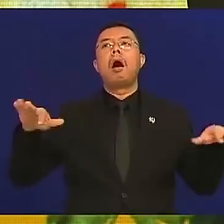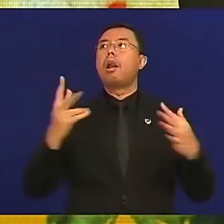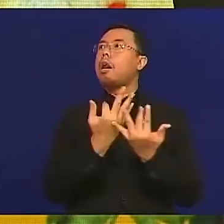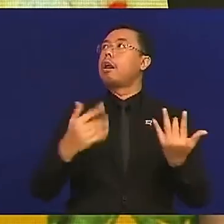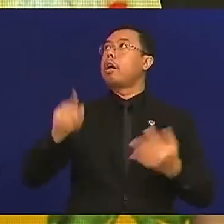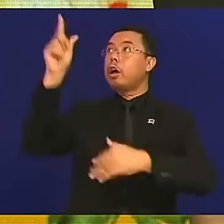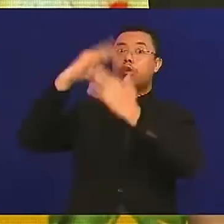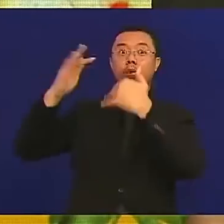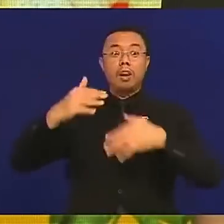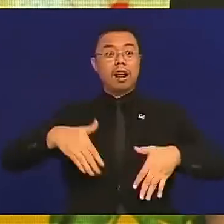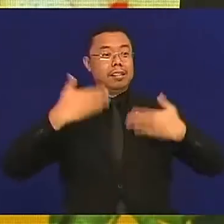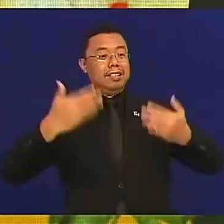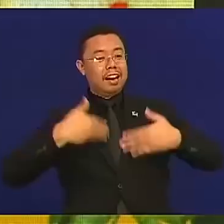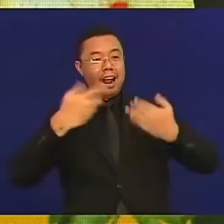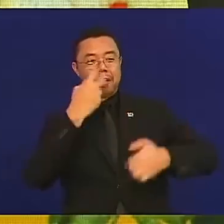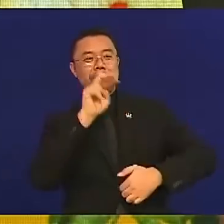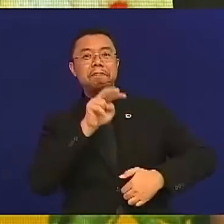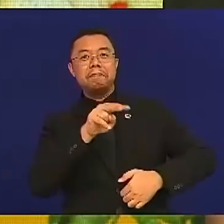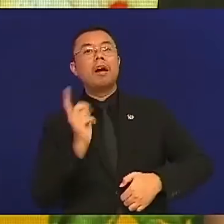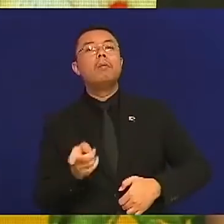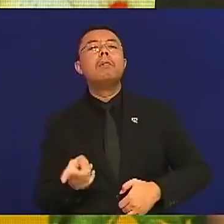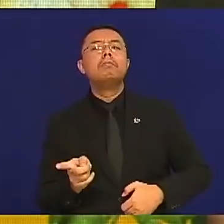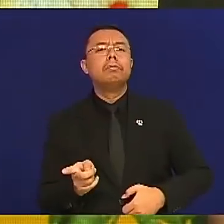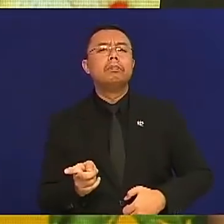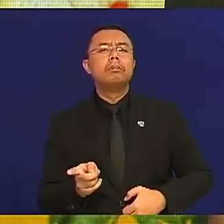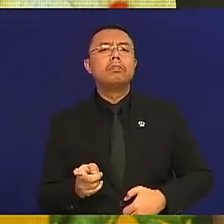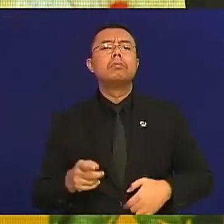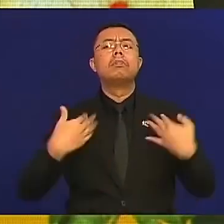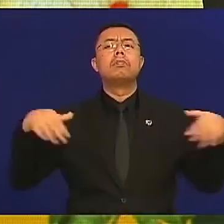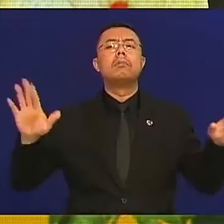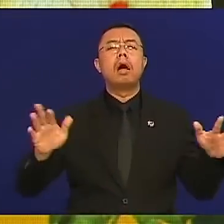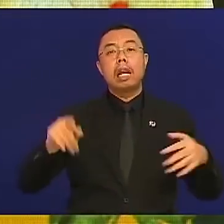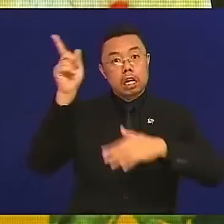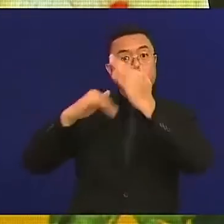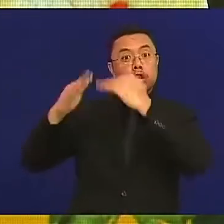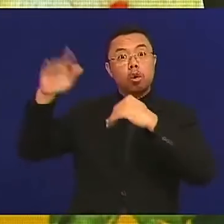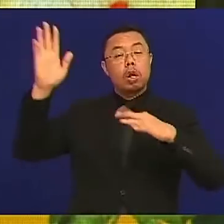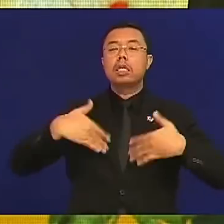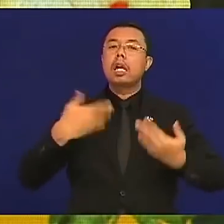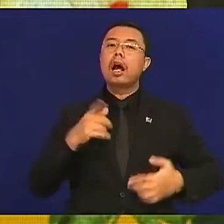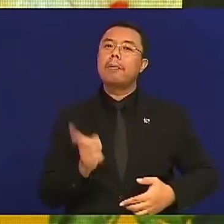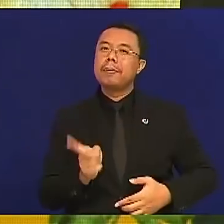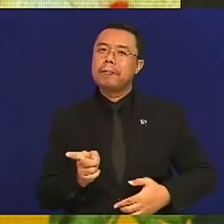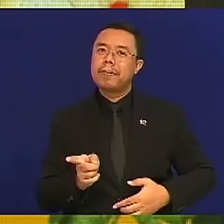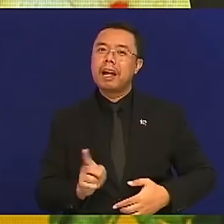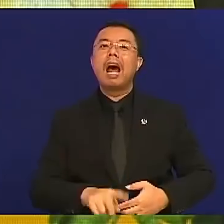di surga bersukaria. Mengapa malaikat di surga bersukaria?